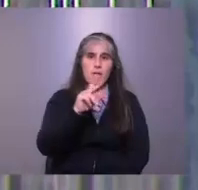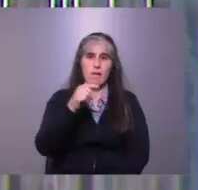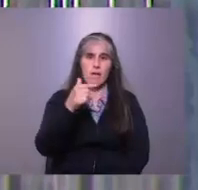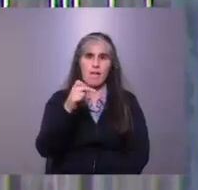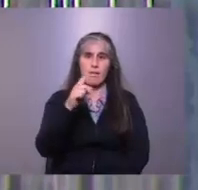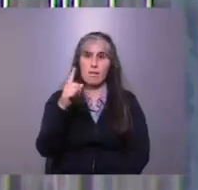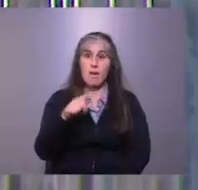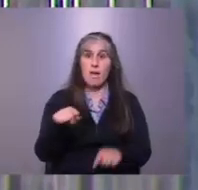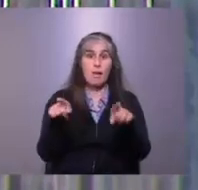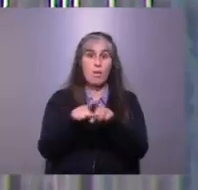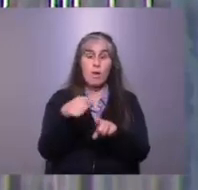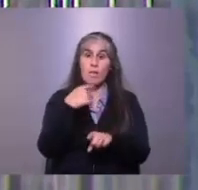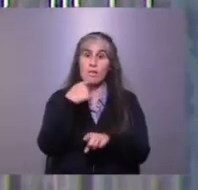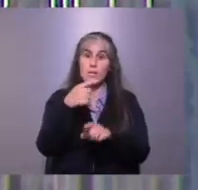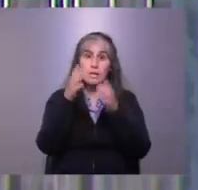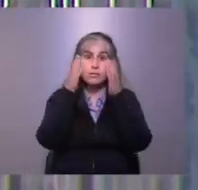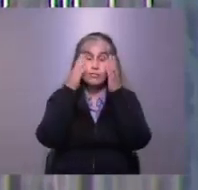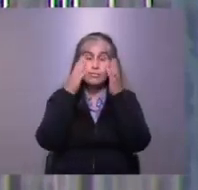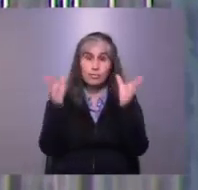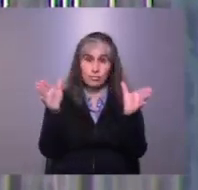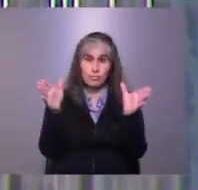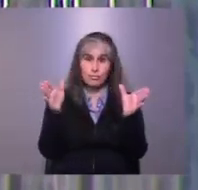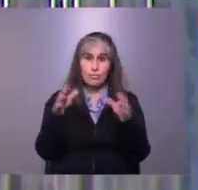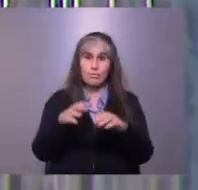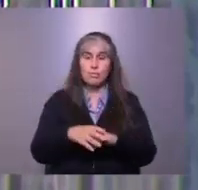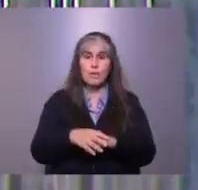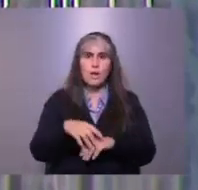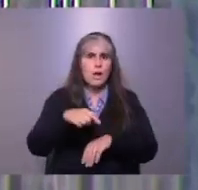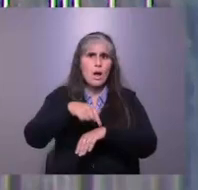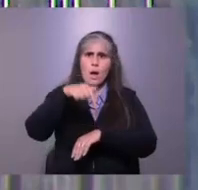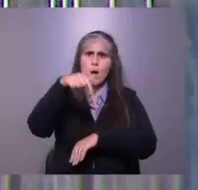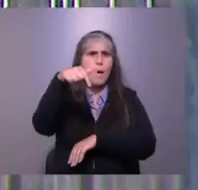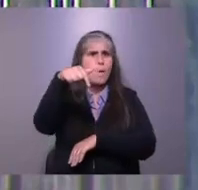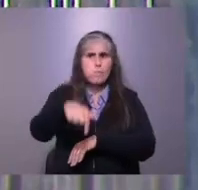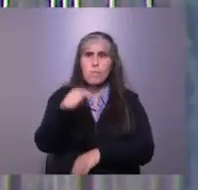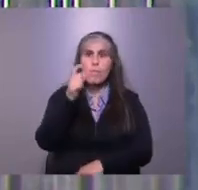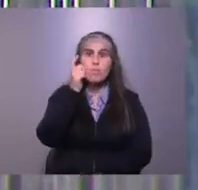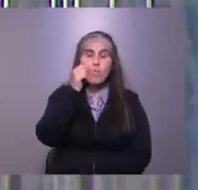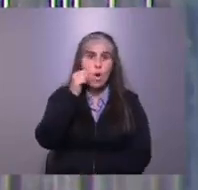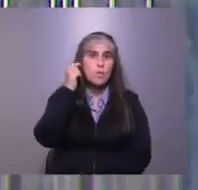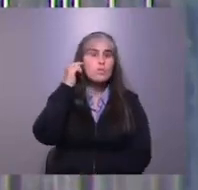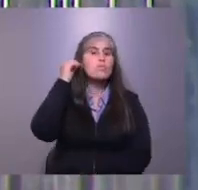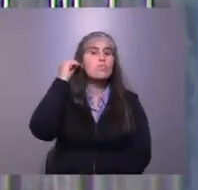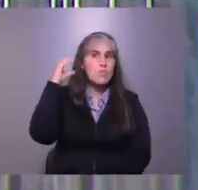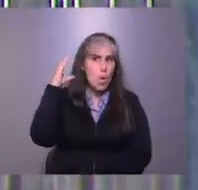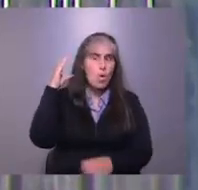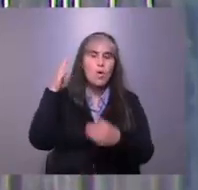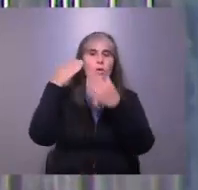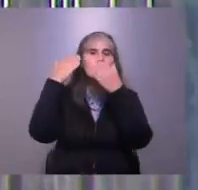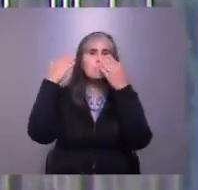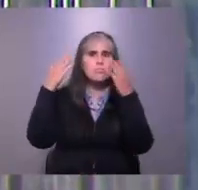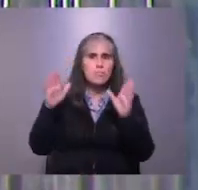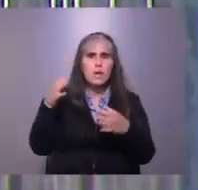c'est-à-dire ouvre-toi. Ses oreilles s'ouvrirent, sa langue se délia et il